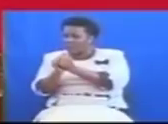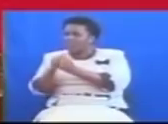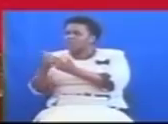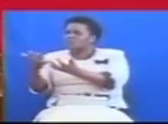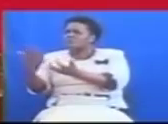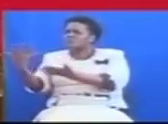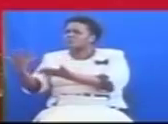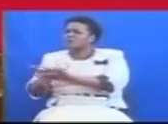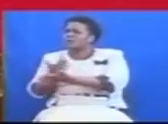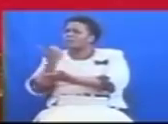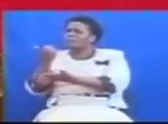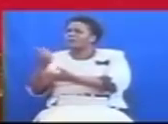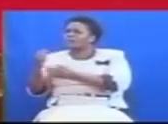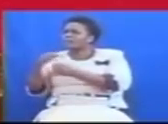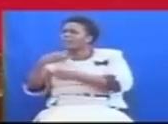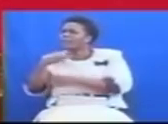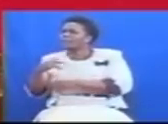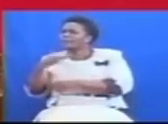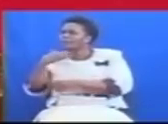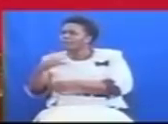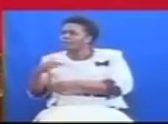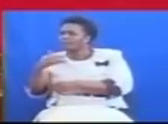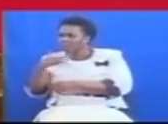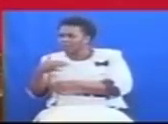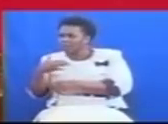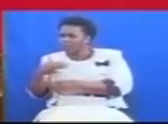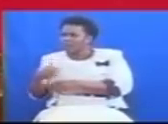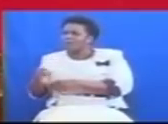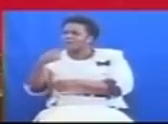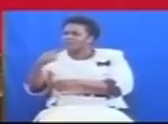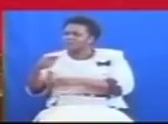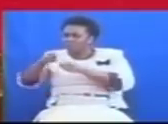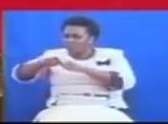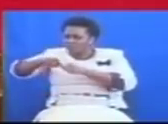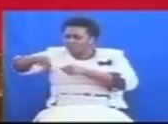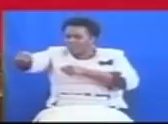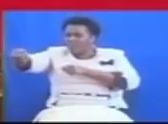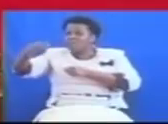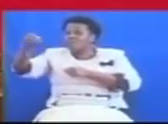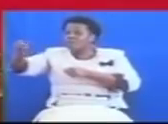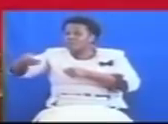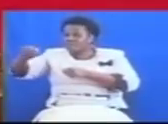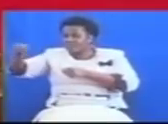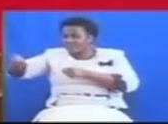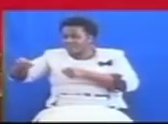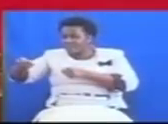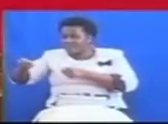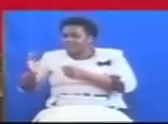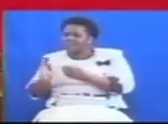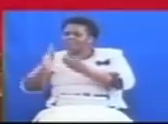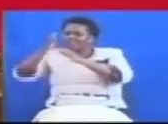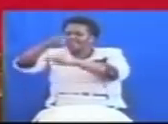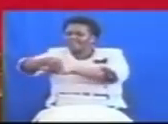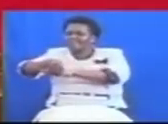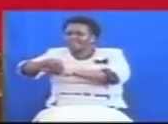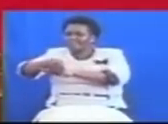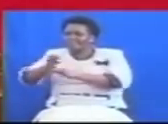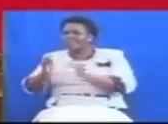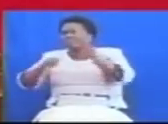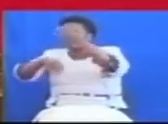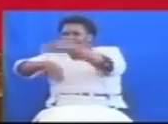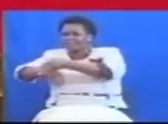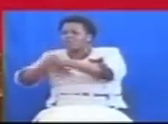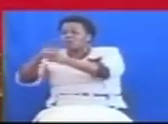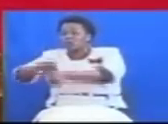malalamiko na kuyafanyia kazi, ilibainika kuwa upimaji wa vijiji uliofanyika umeingiliana na mipaka ya